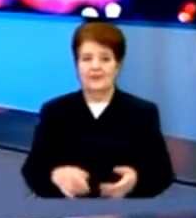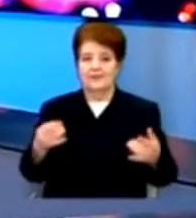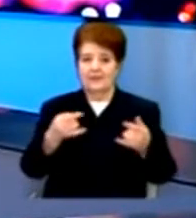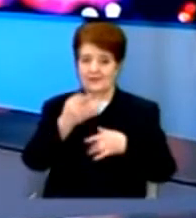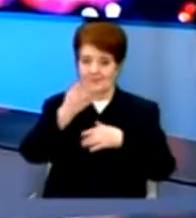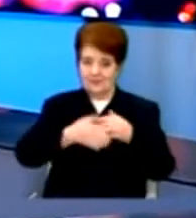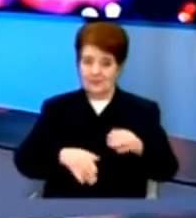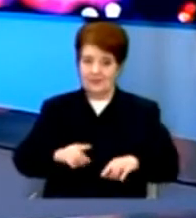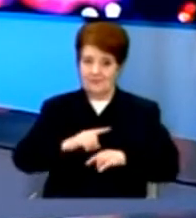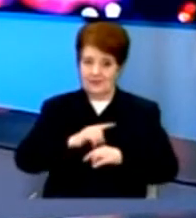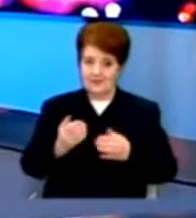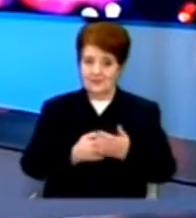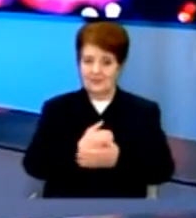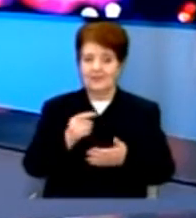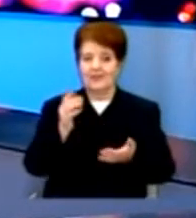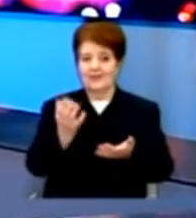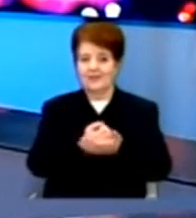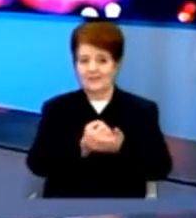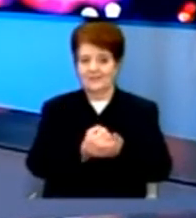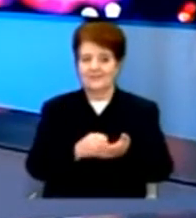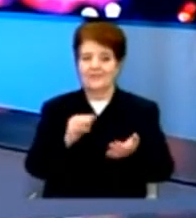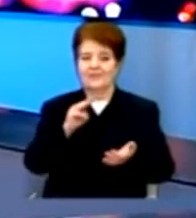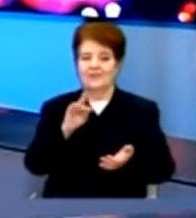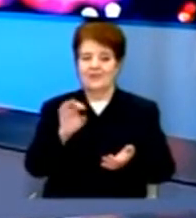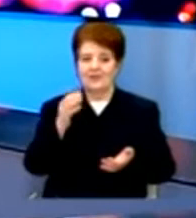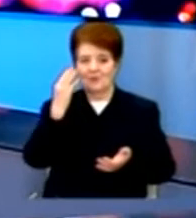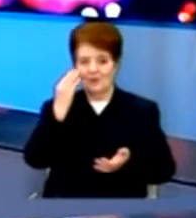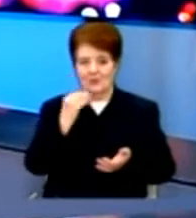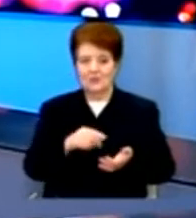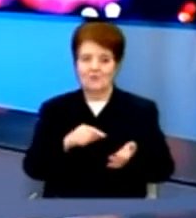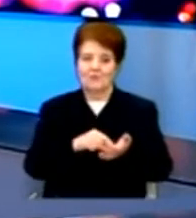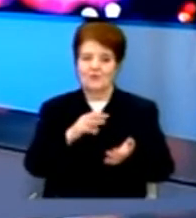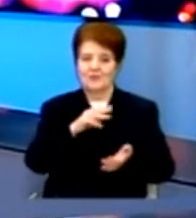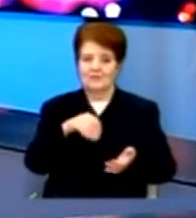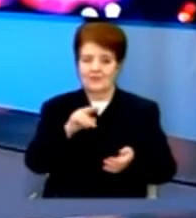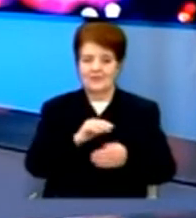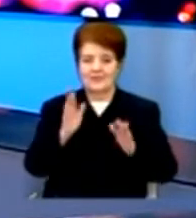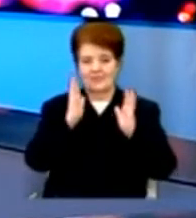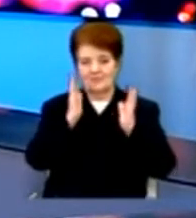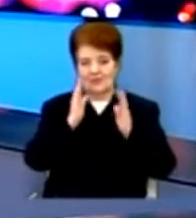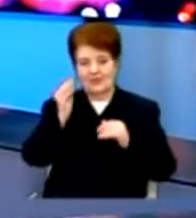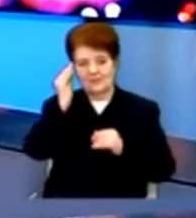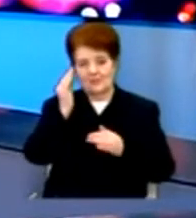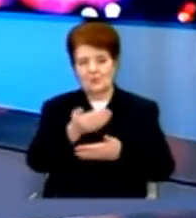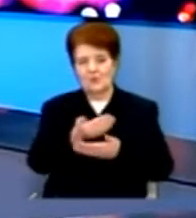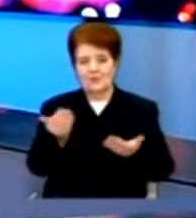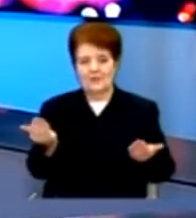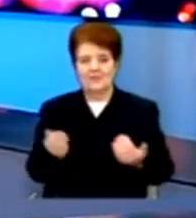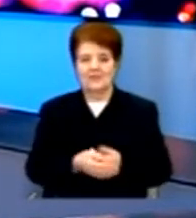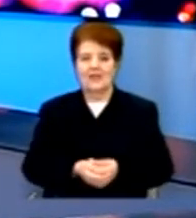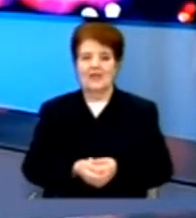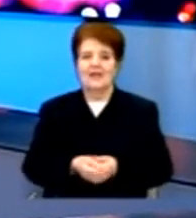Jurnalul a ajuns la final. Știrile noastre le găsiți pe tvremoldova.md sau pe pagina de Facebook, unde așteptăm opiniile și comentariile